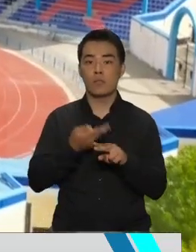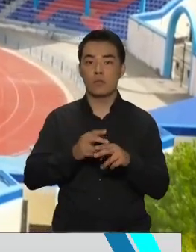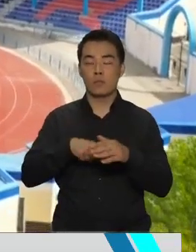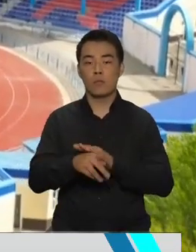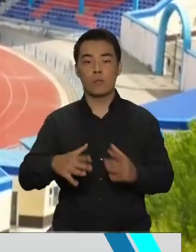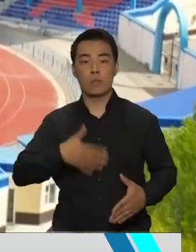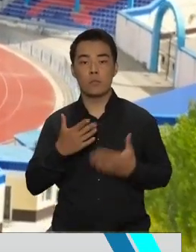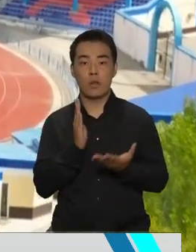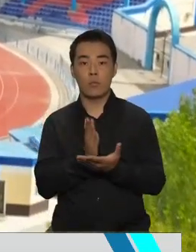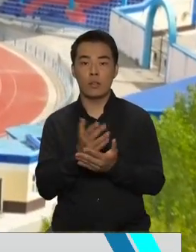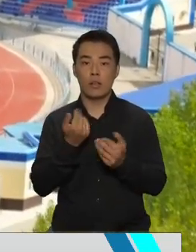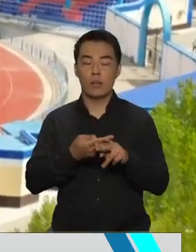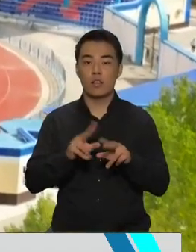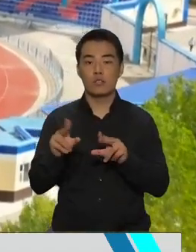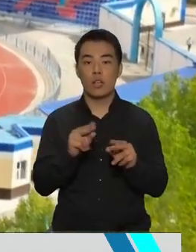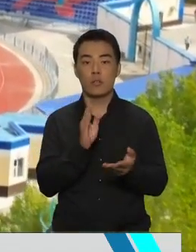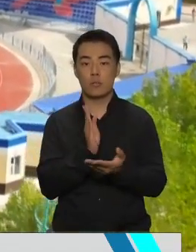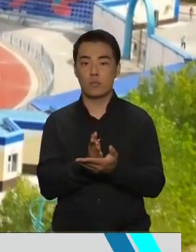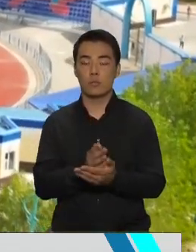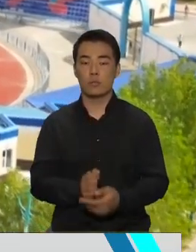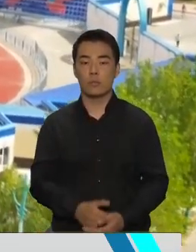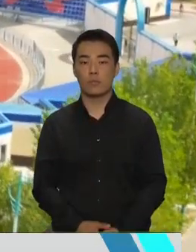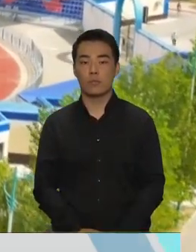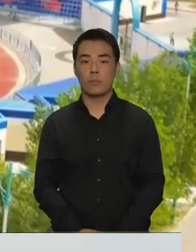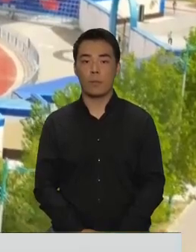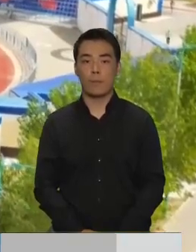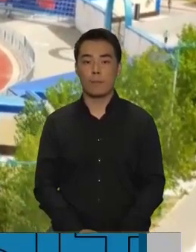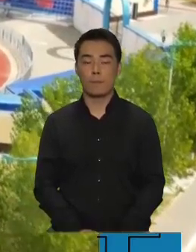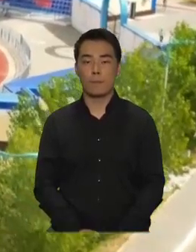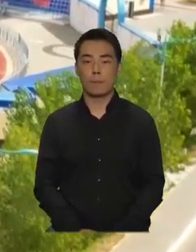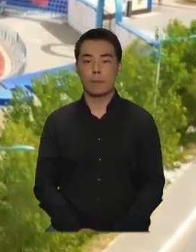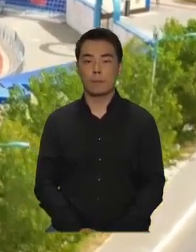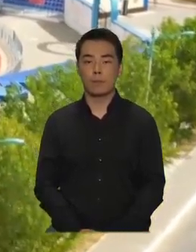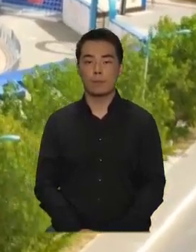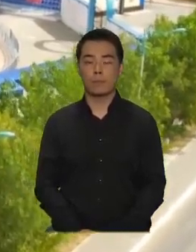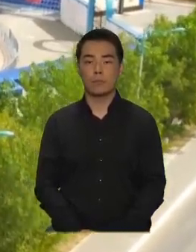Әрекетке берекет деген осы. Елдес Әбділда, Жасұлан Бақытбек, Жібек жолы, Қызылорда.